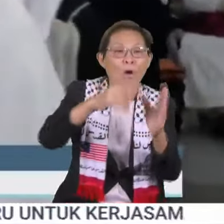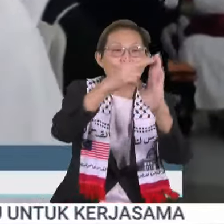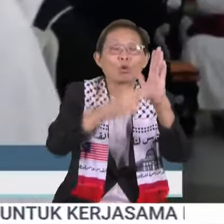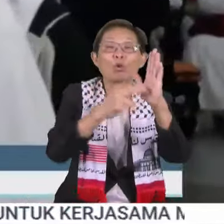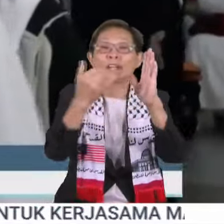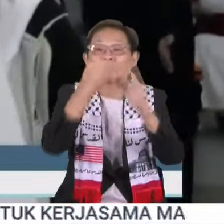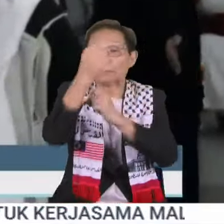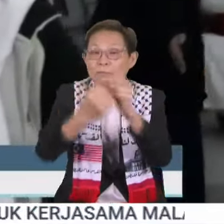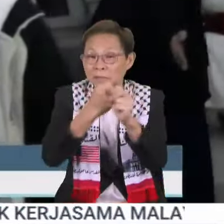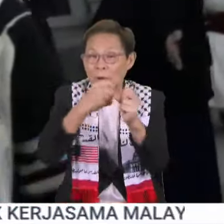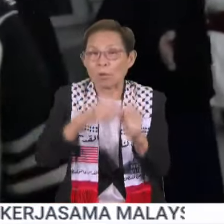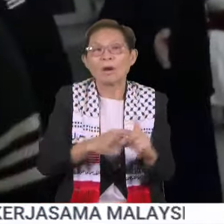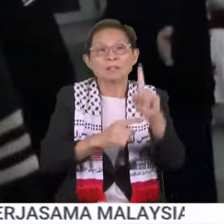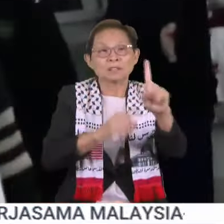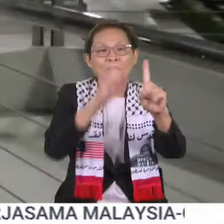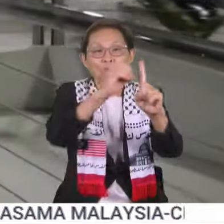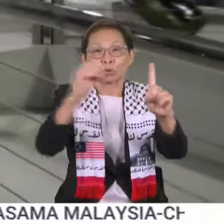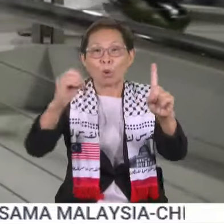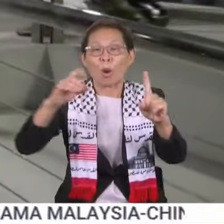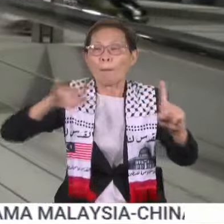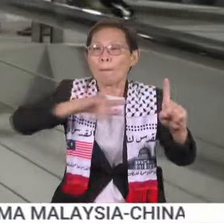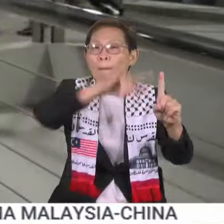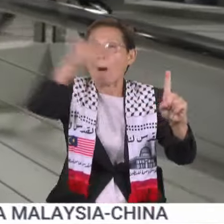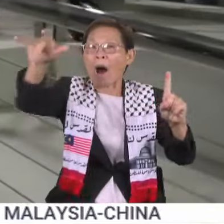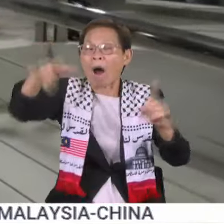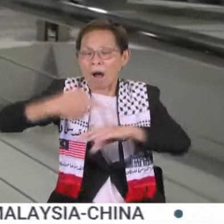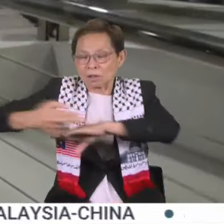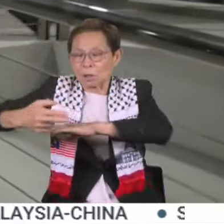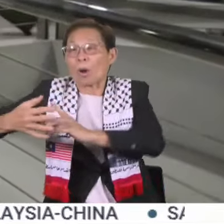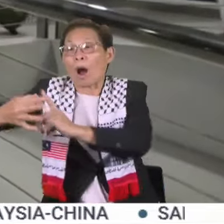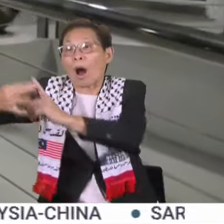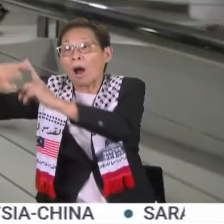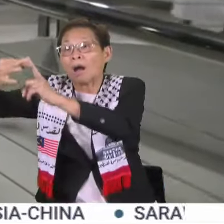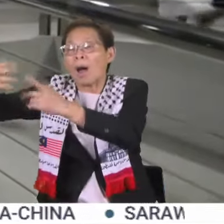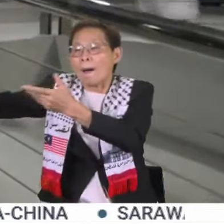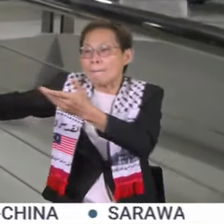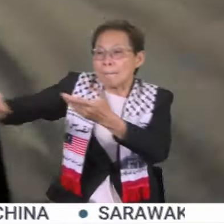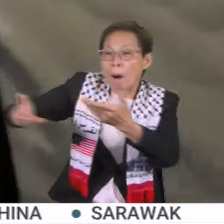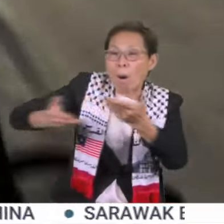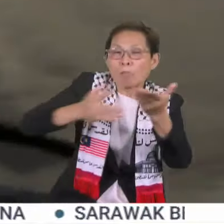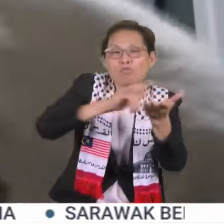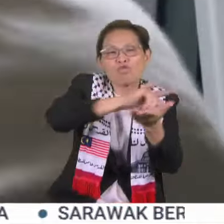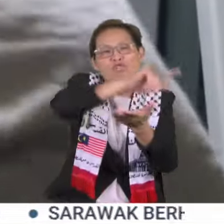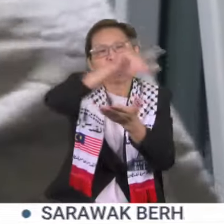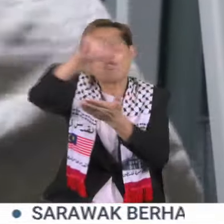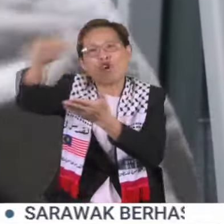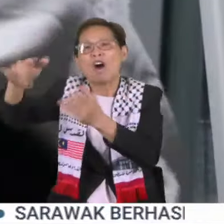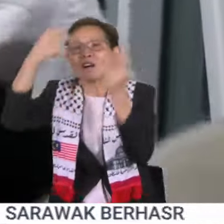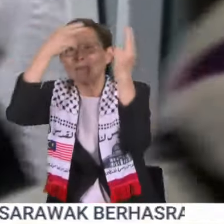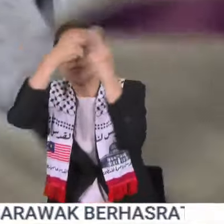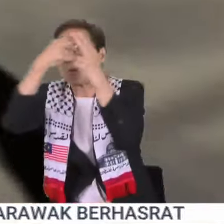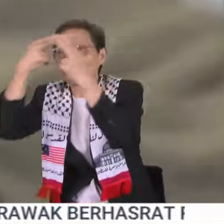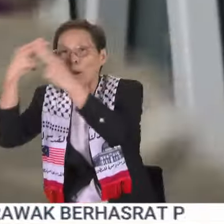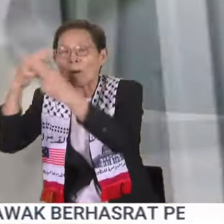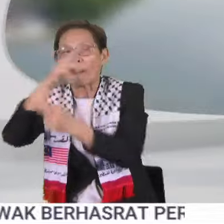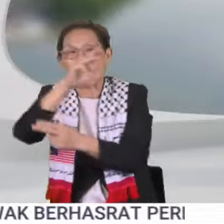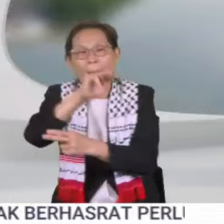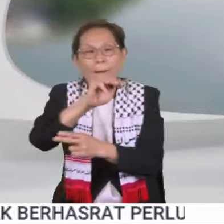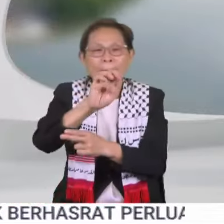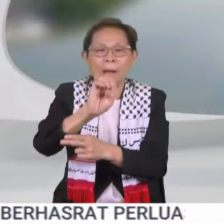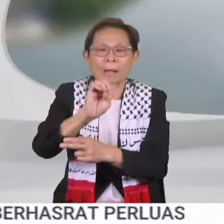terdapat 100 penerbangan sewaan khas bagi membawa bakal jemaah haji seluruh negara ke Tanah Suci Mekah.